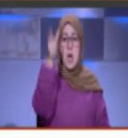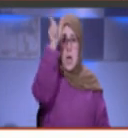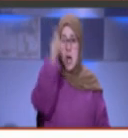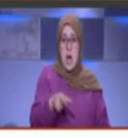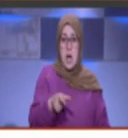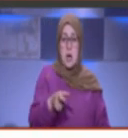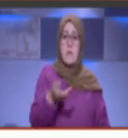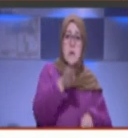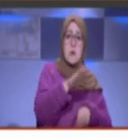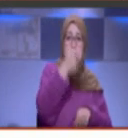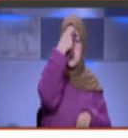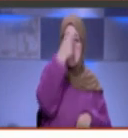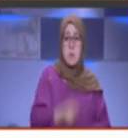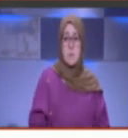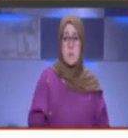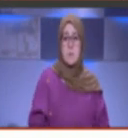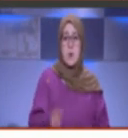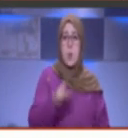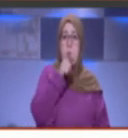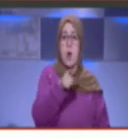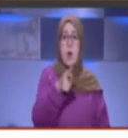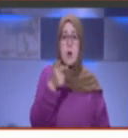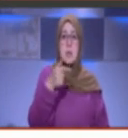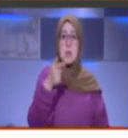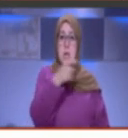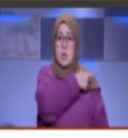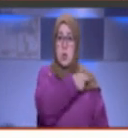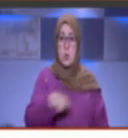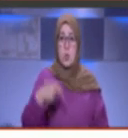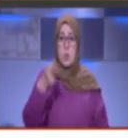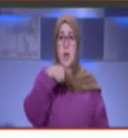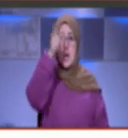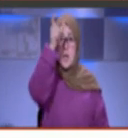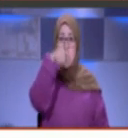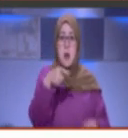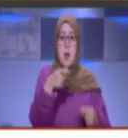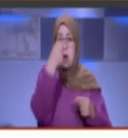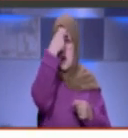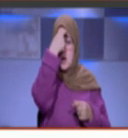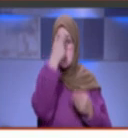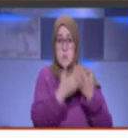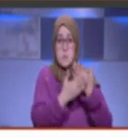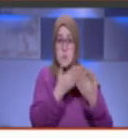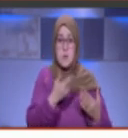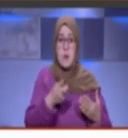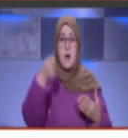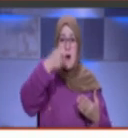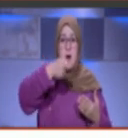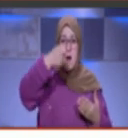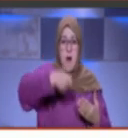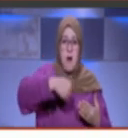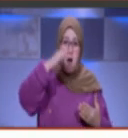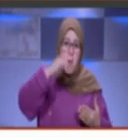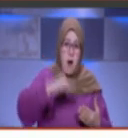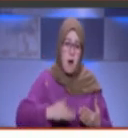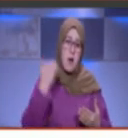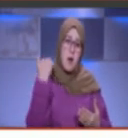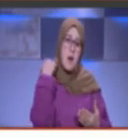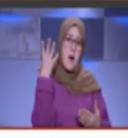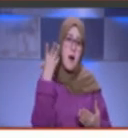وأعلنت السلطات أن أعداد الإصابات الجديدة المعلنة هي أقل حصيلة منذ 25